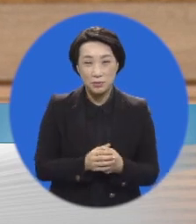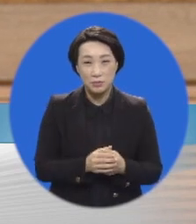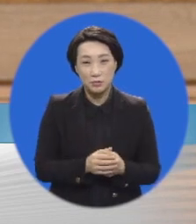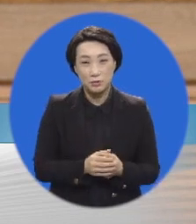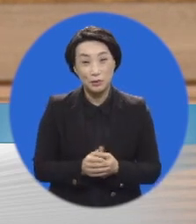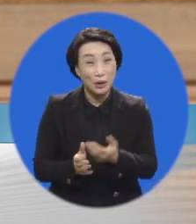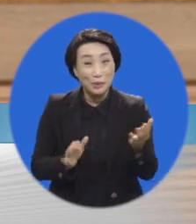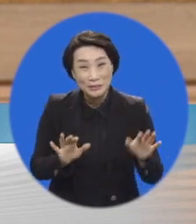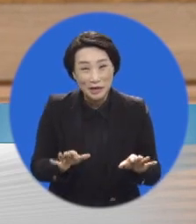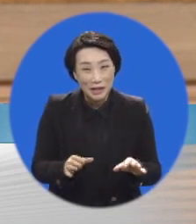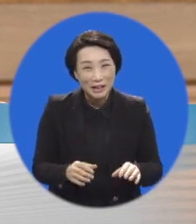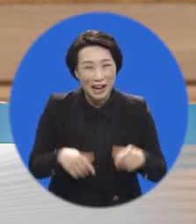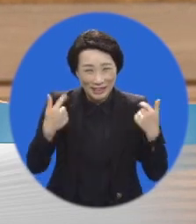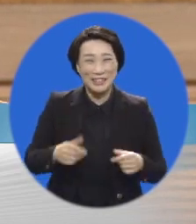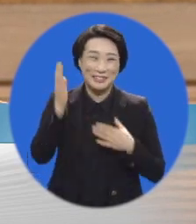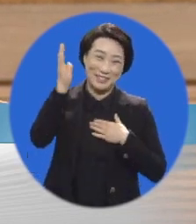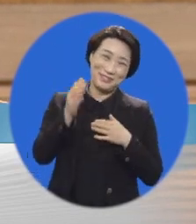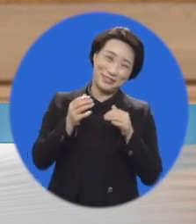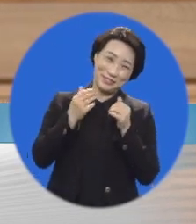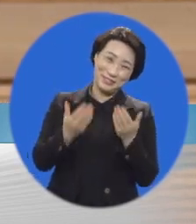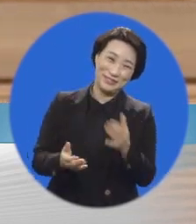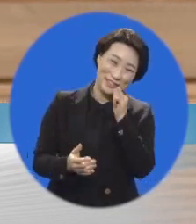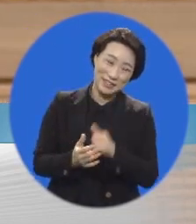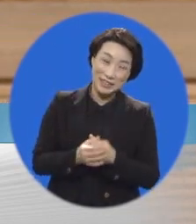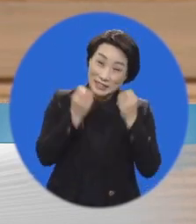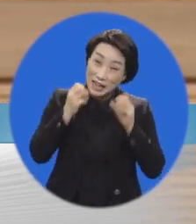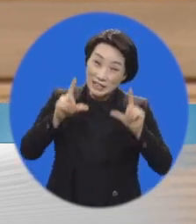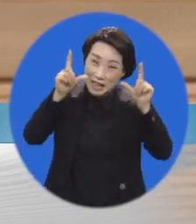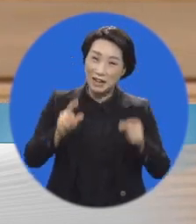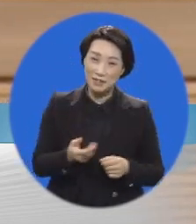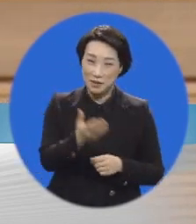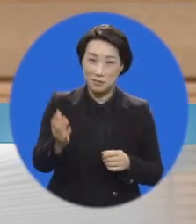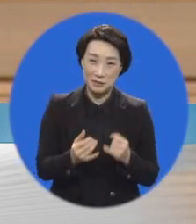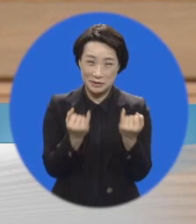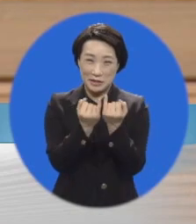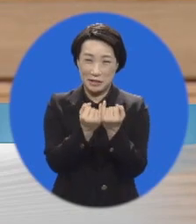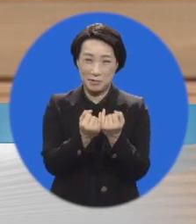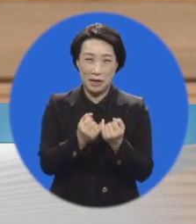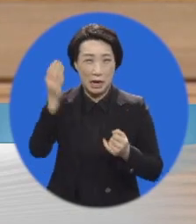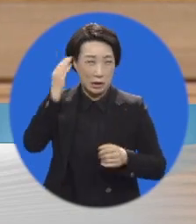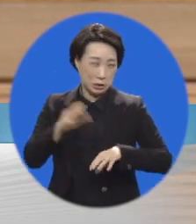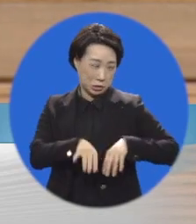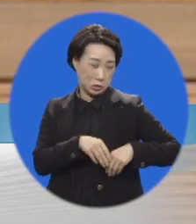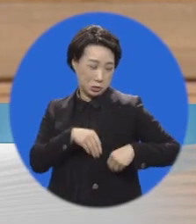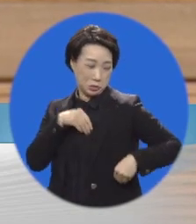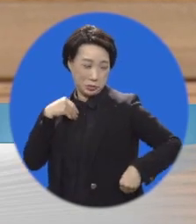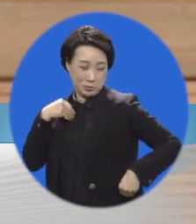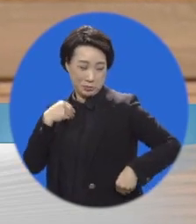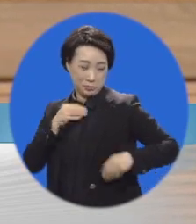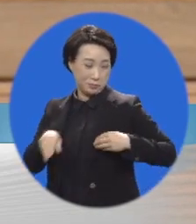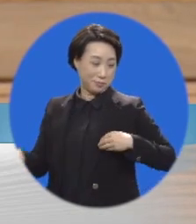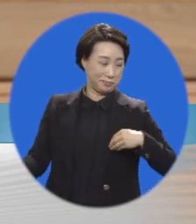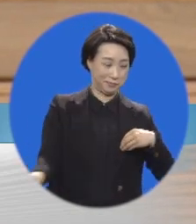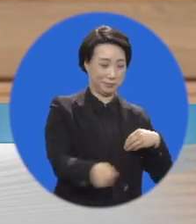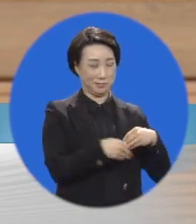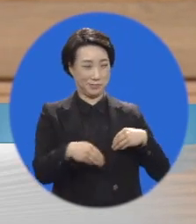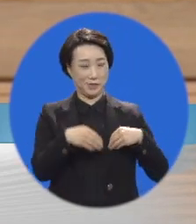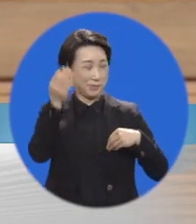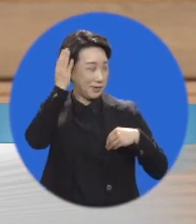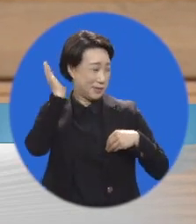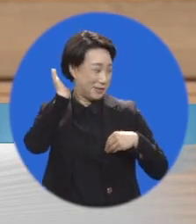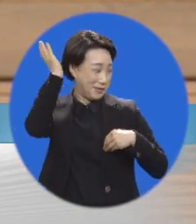여러분 파채가 없나 그러잖아요. 뭐 새날이 되면 여자들이 한복을 막 입고 머리도